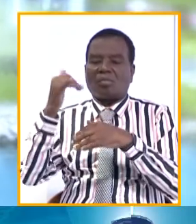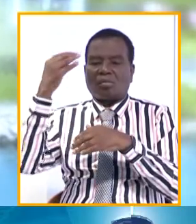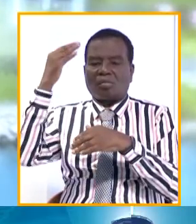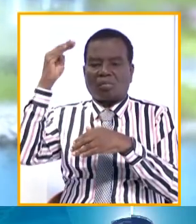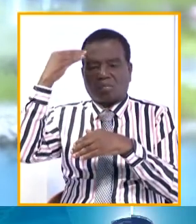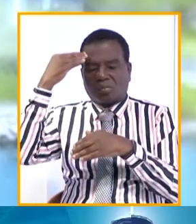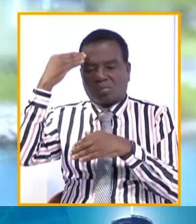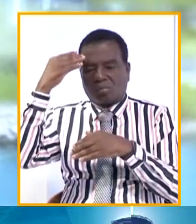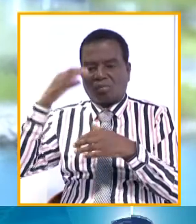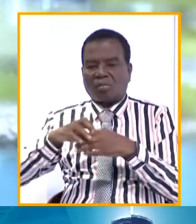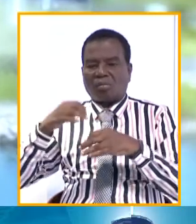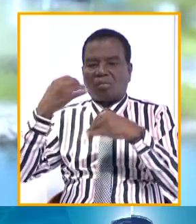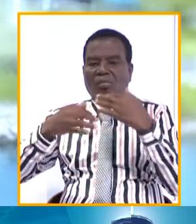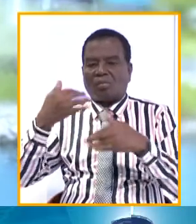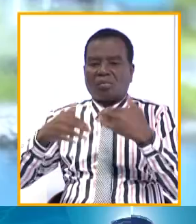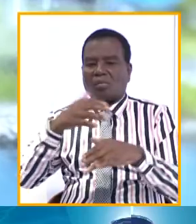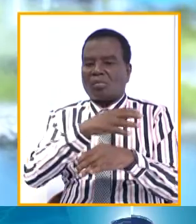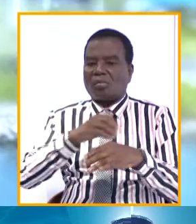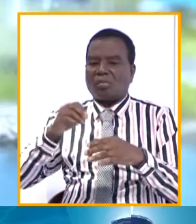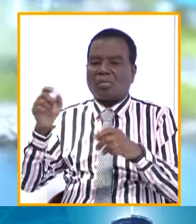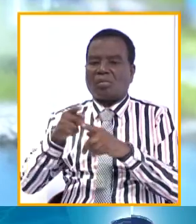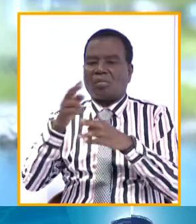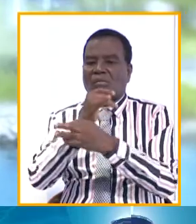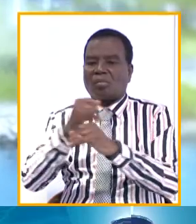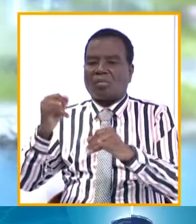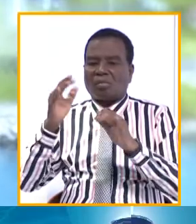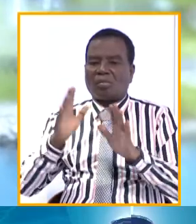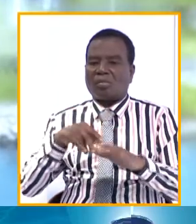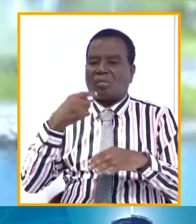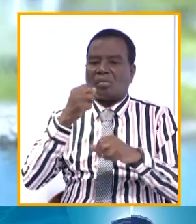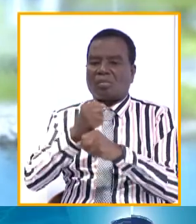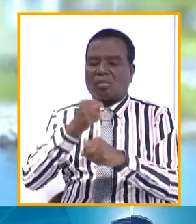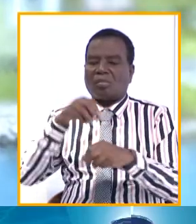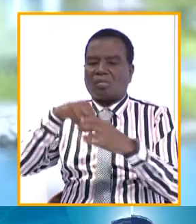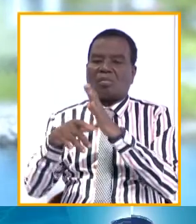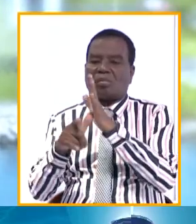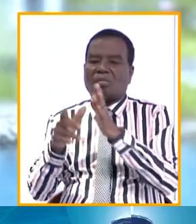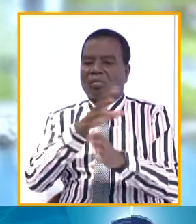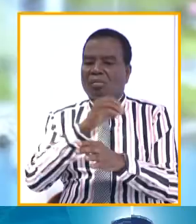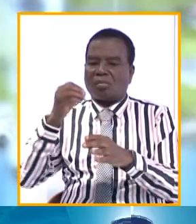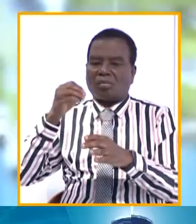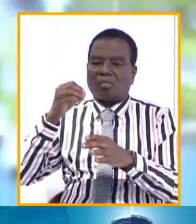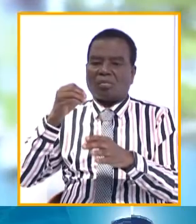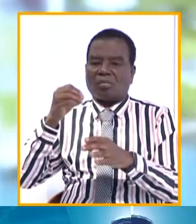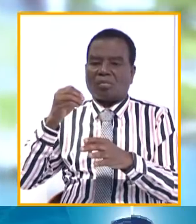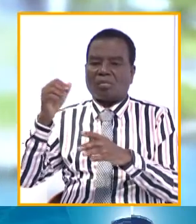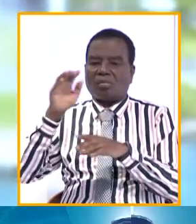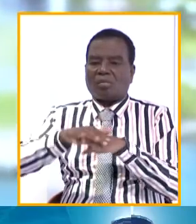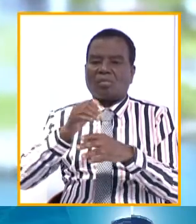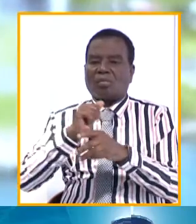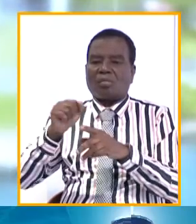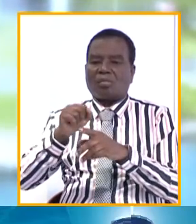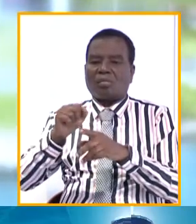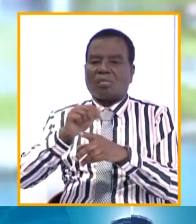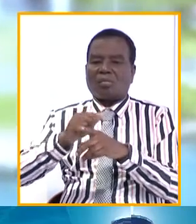la promotion des PME, une structure internationale opérant dans le crédit assurance. Ces PME ont été formées sur ce mode